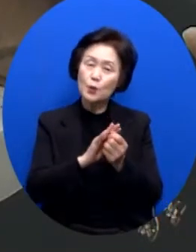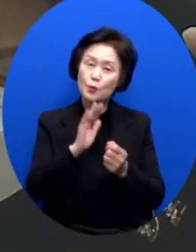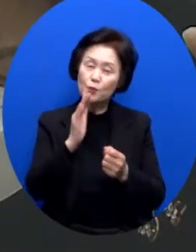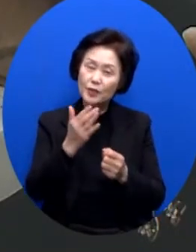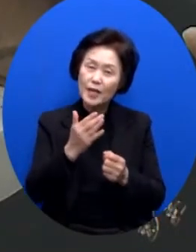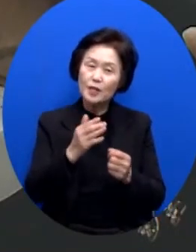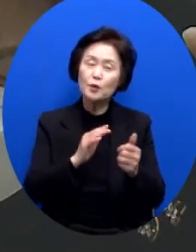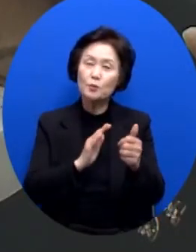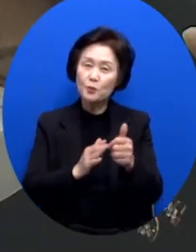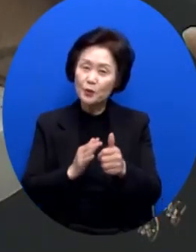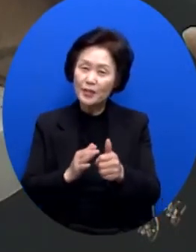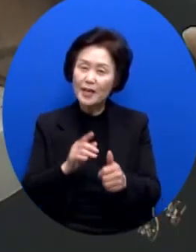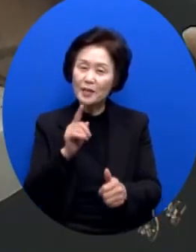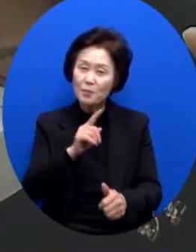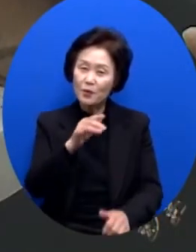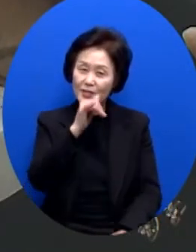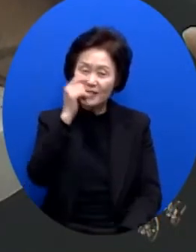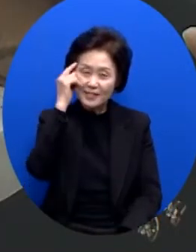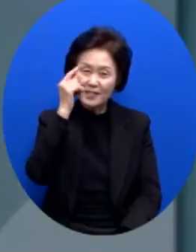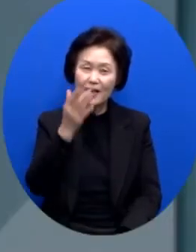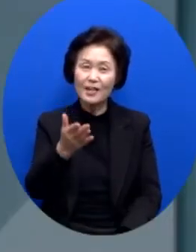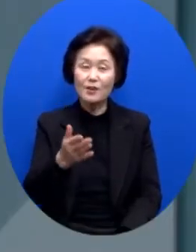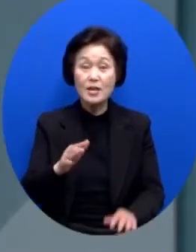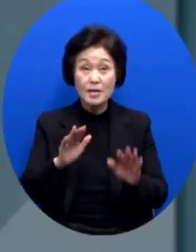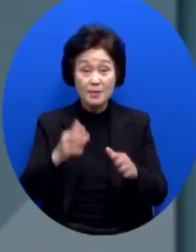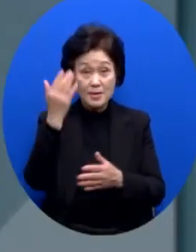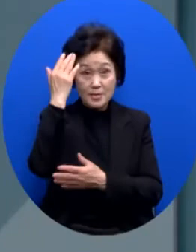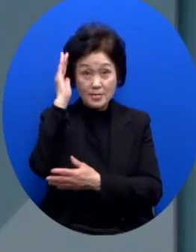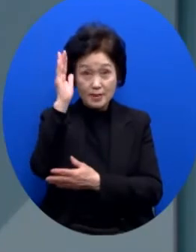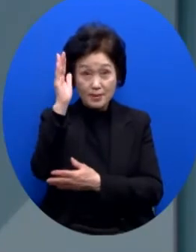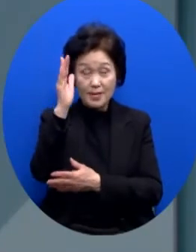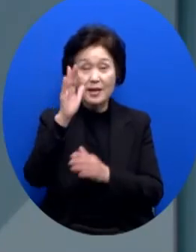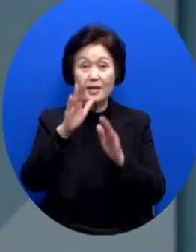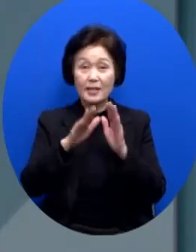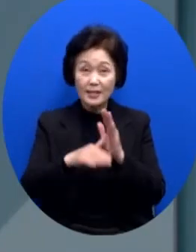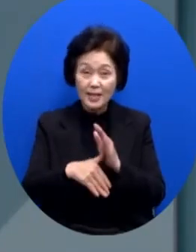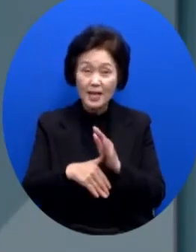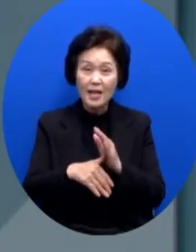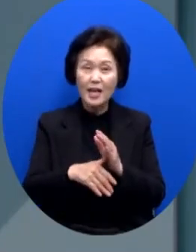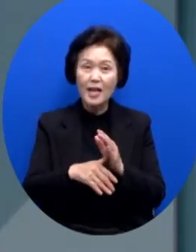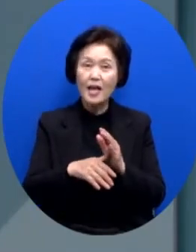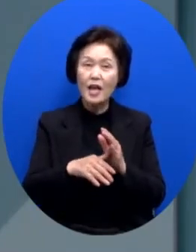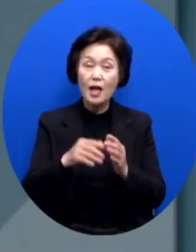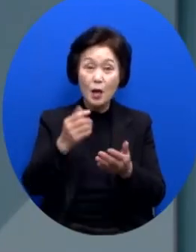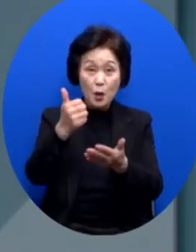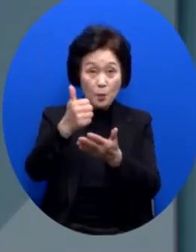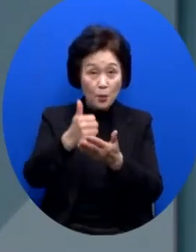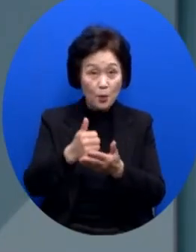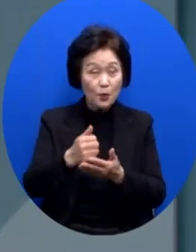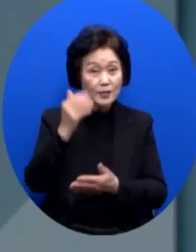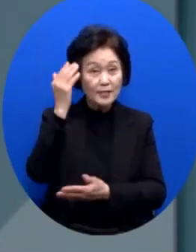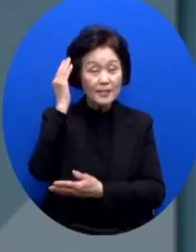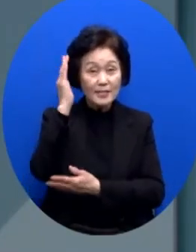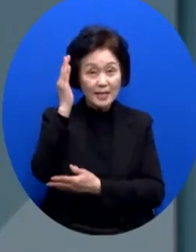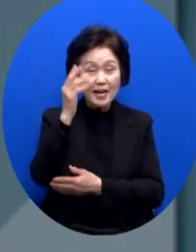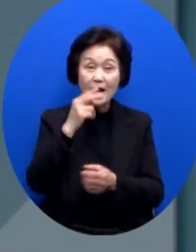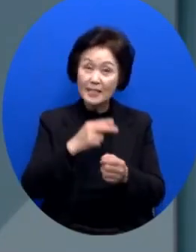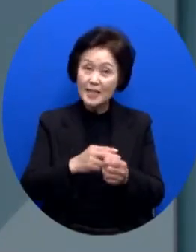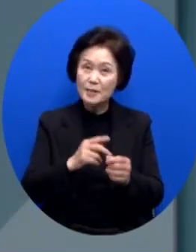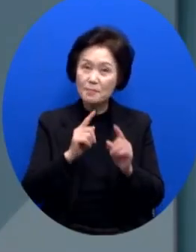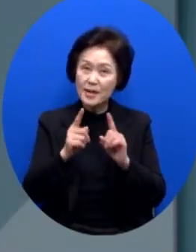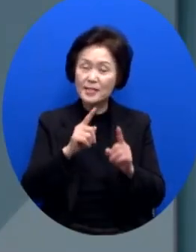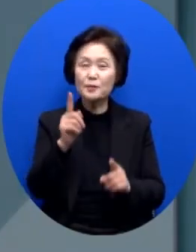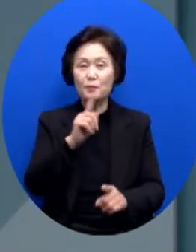말씀 전 해주시면 좋겠습니다 이번 세미나에서 어 곳인 강사 목사님께 써 핵심적으로 하셨던